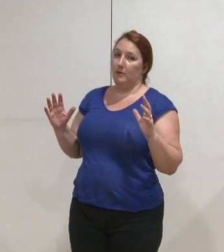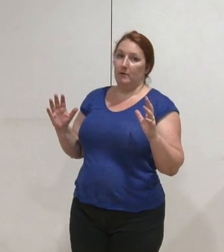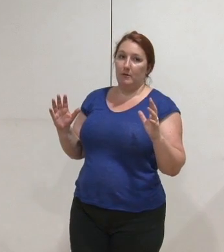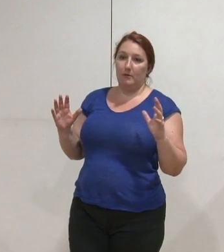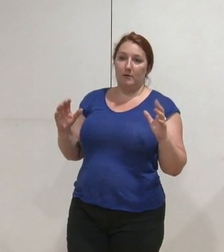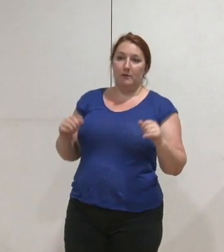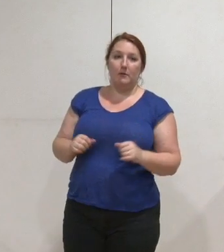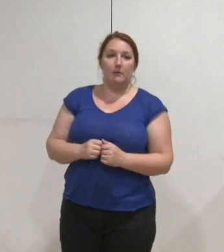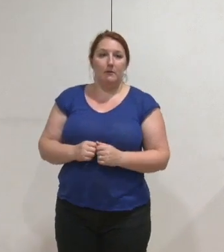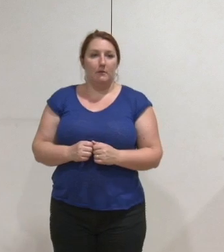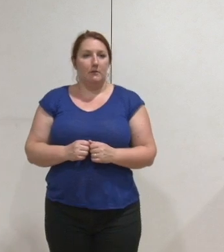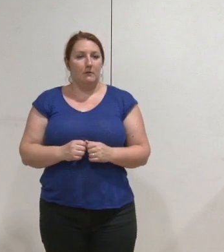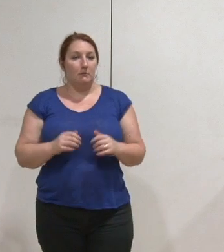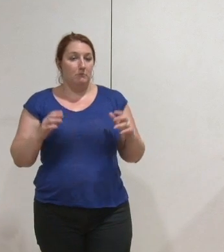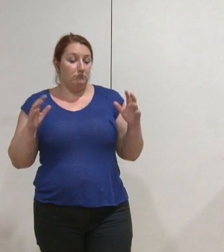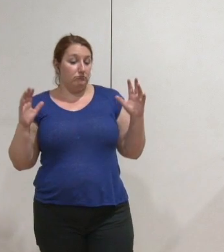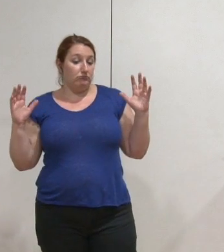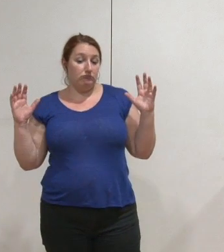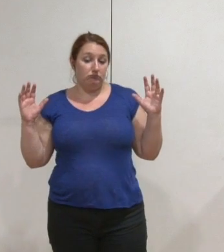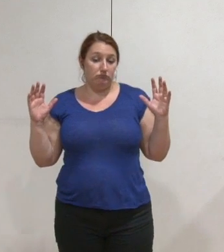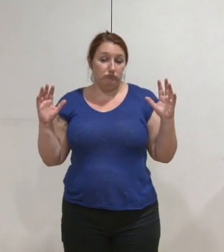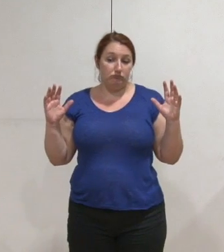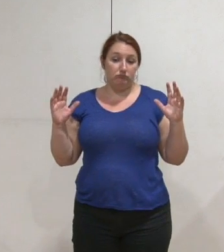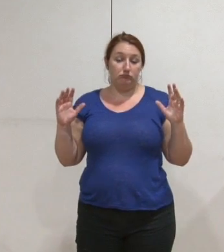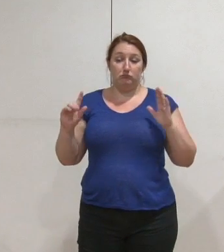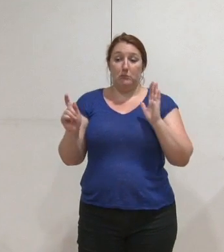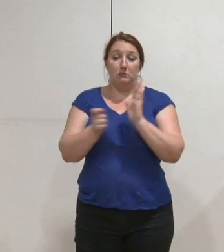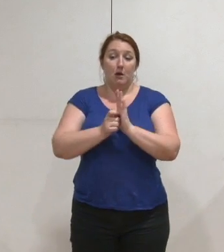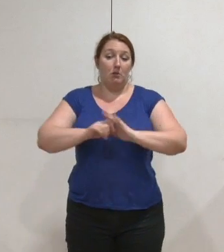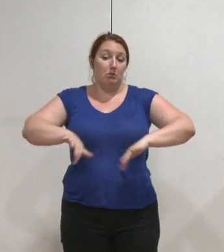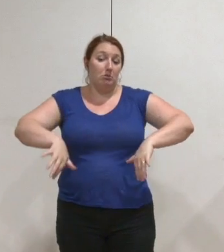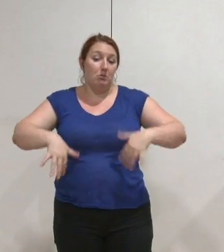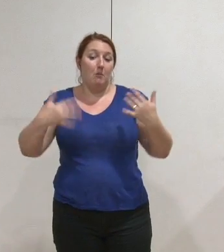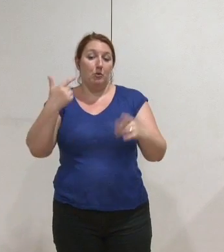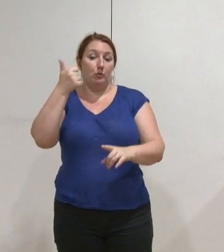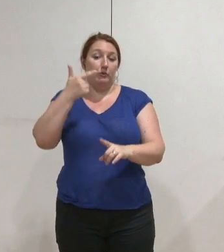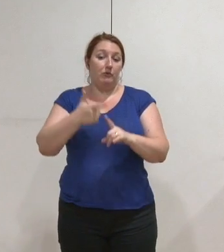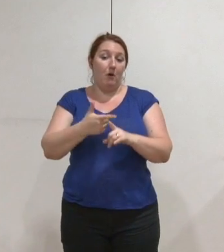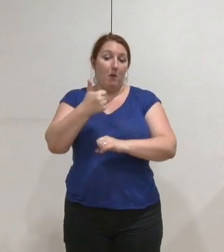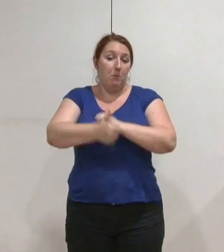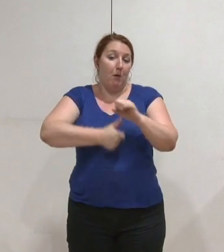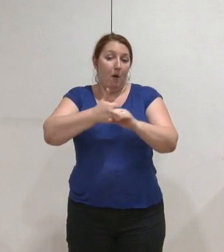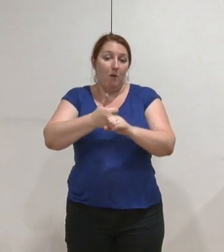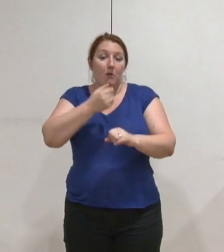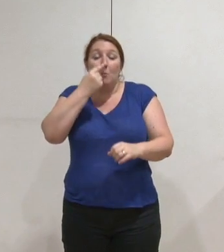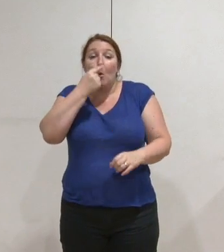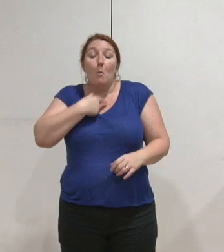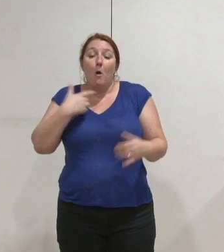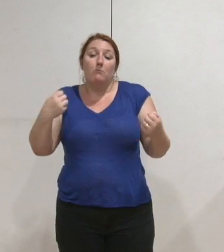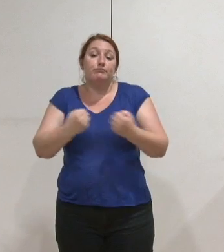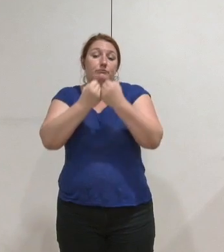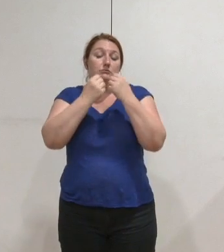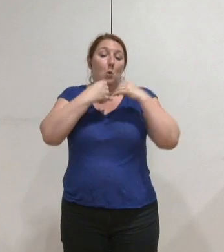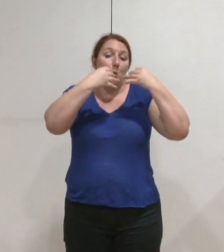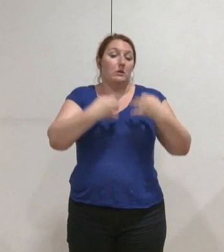électif j'ai pas de problème peu importe la date du moment c'est une fois par an me semble Opport que ça soit au moment